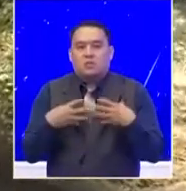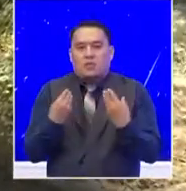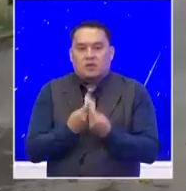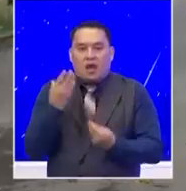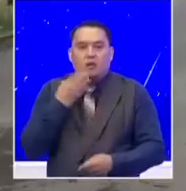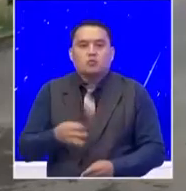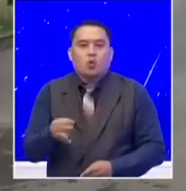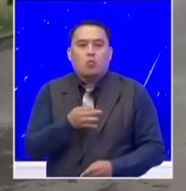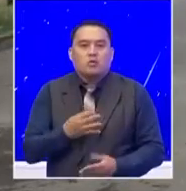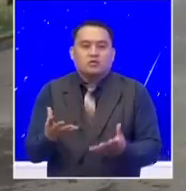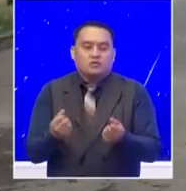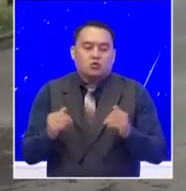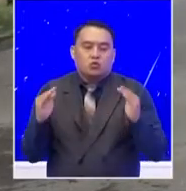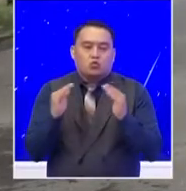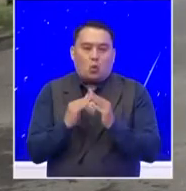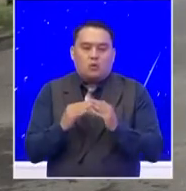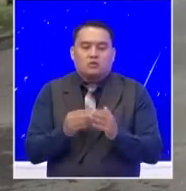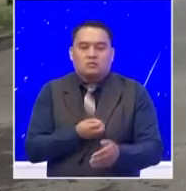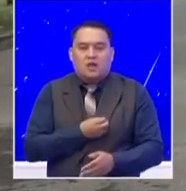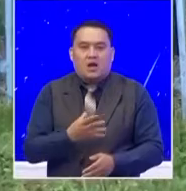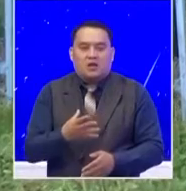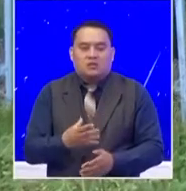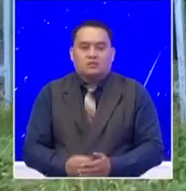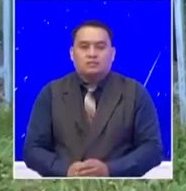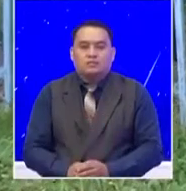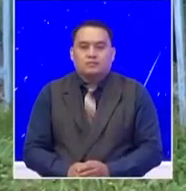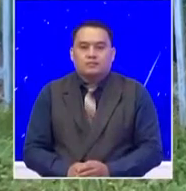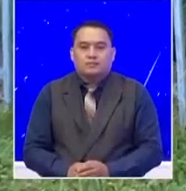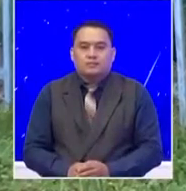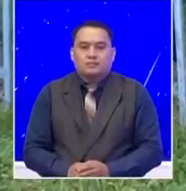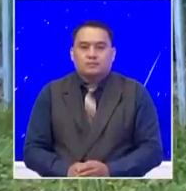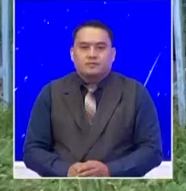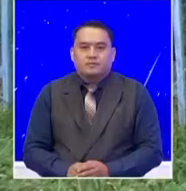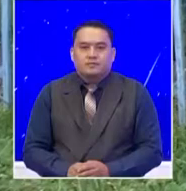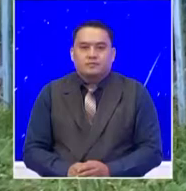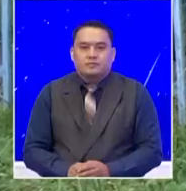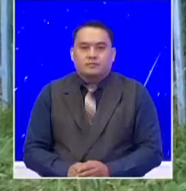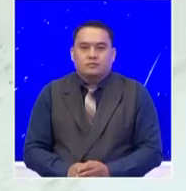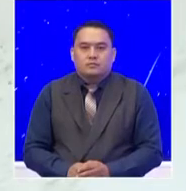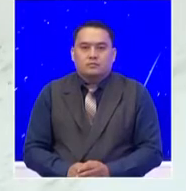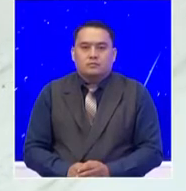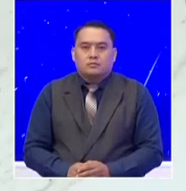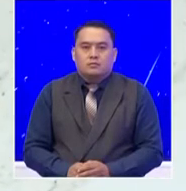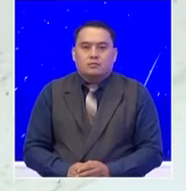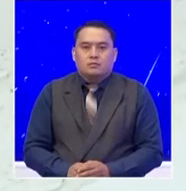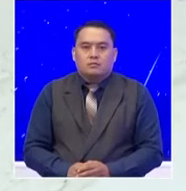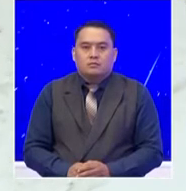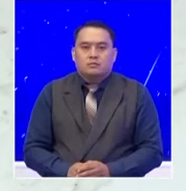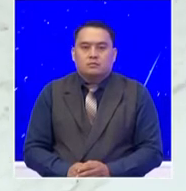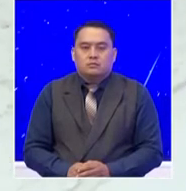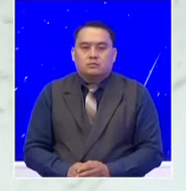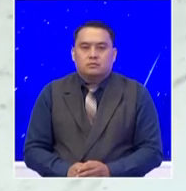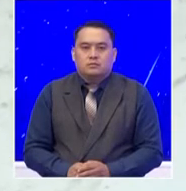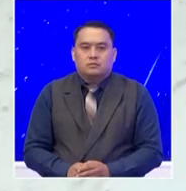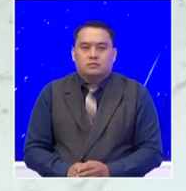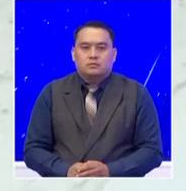Алматинской области обретет дом благодаря пожертвованиям небезучастных казахстанцев. Гульмира Тимиргалиева, Жайык Курманбаев, Айдос Калиев, телеканал